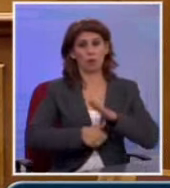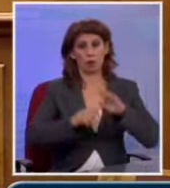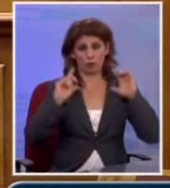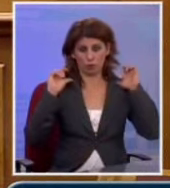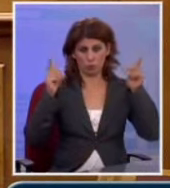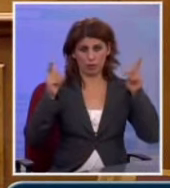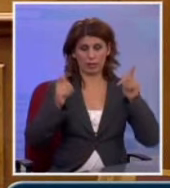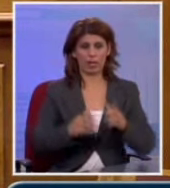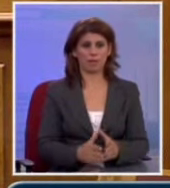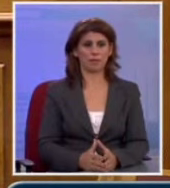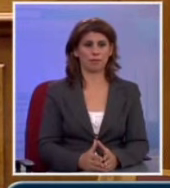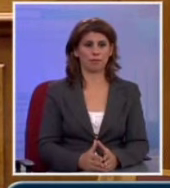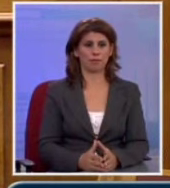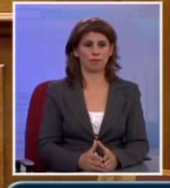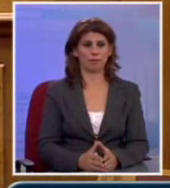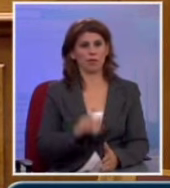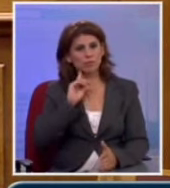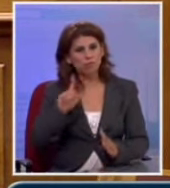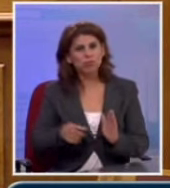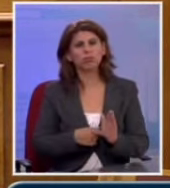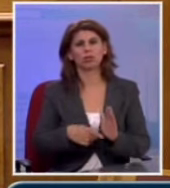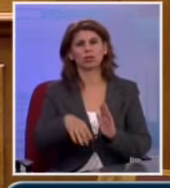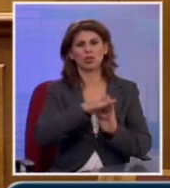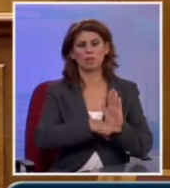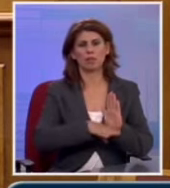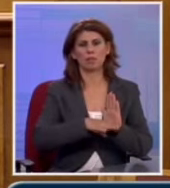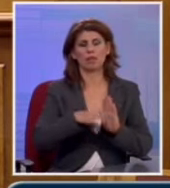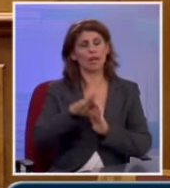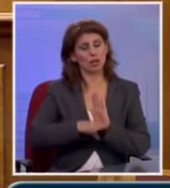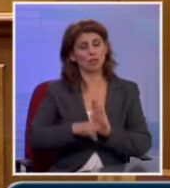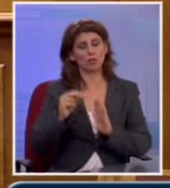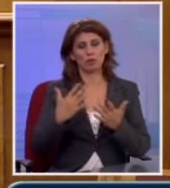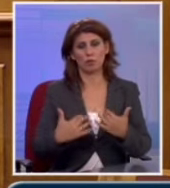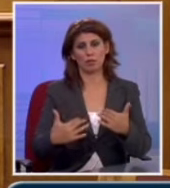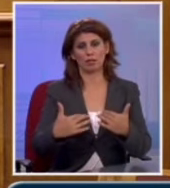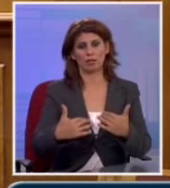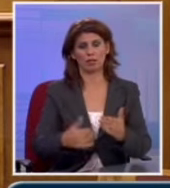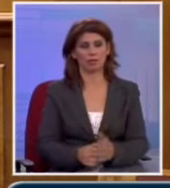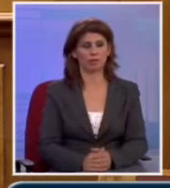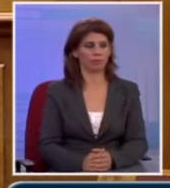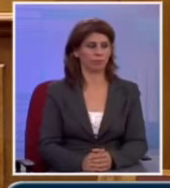δημοκρατίας να παραβιάσει το Σύνταγμα και το κανονικό της Βουλής, τον κανονισμό της Βουλής.